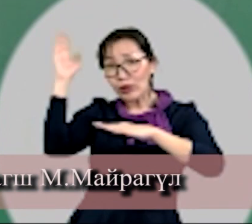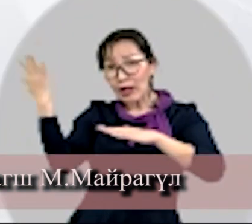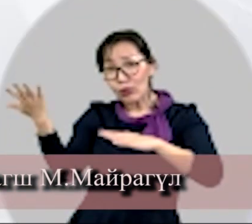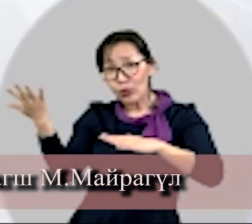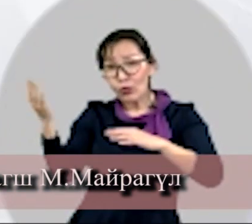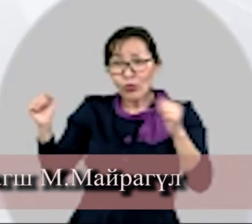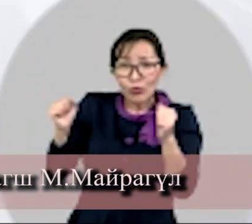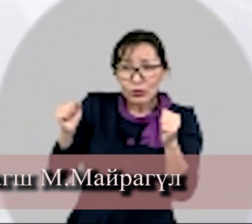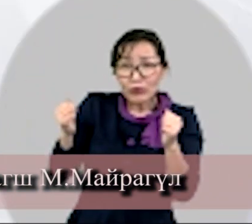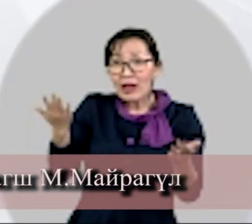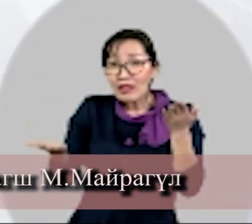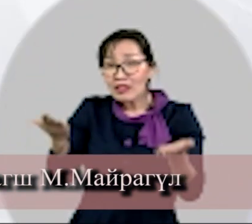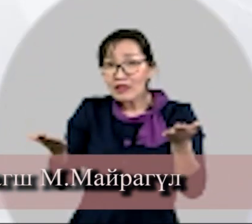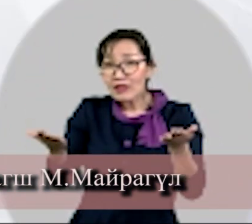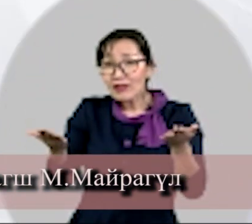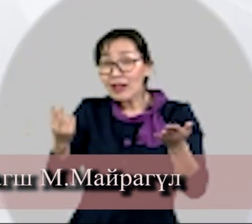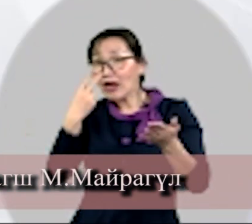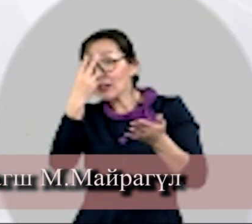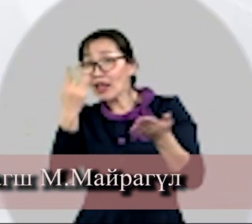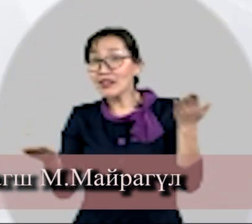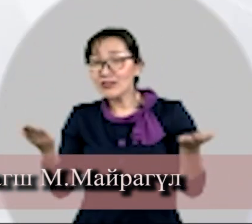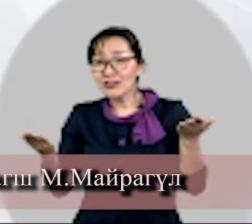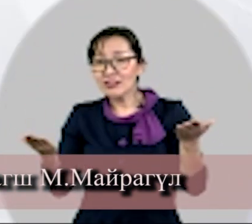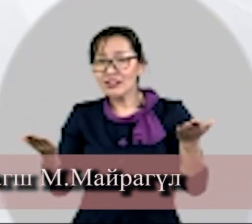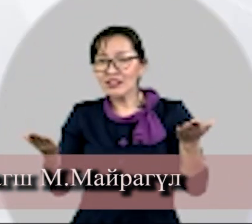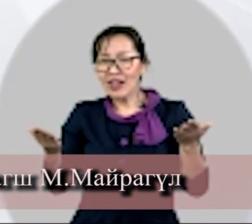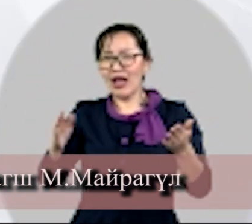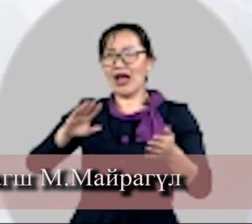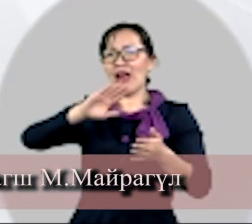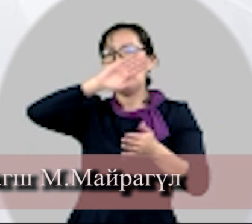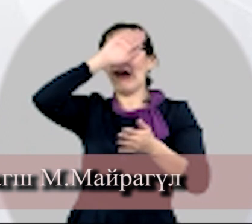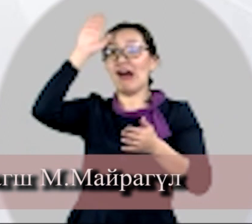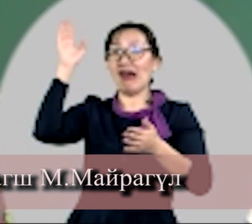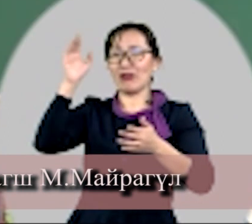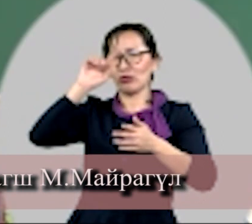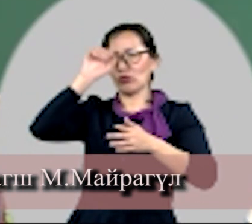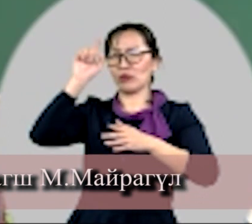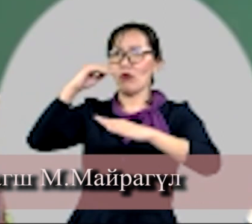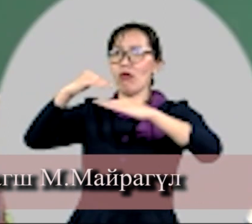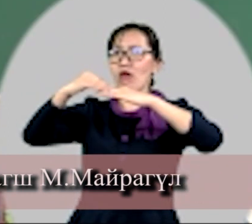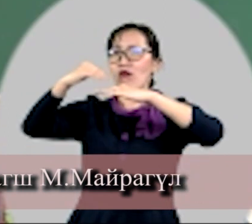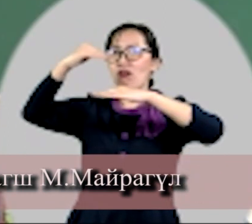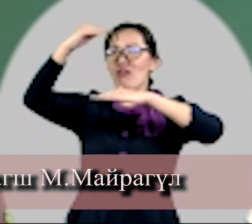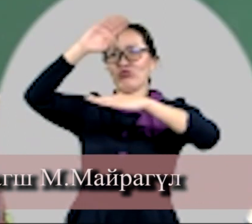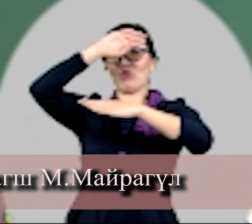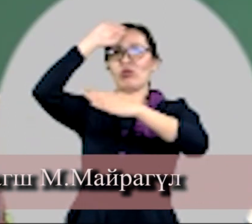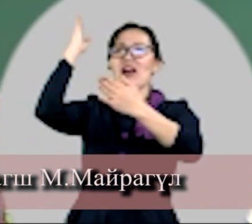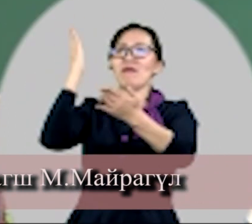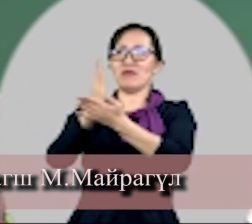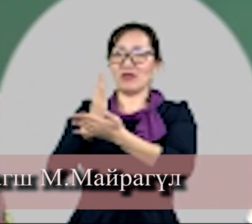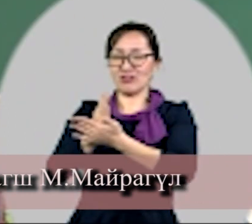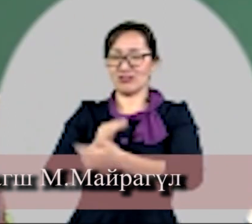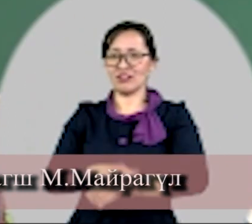Ал 22 сағаттық ауа райын қайталап көрейік. 22 сағат ауа райы 22 сағатта суыта